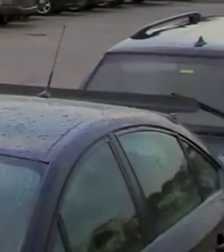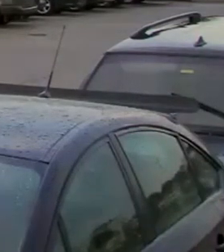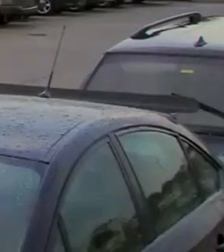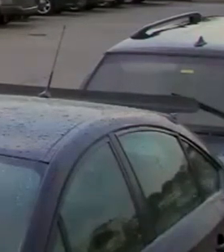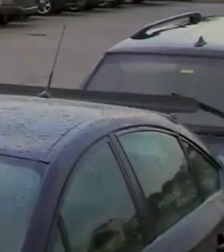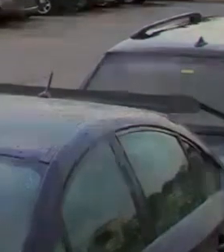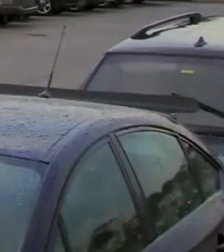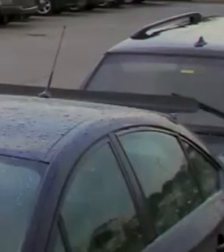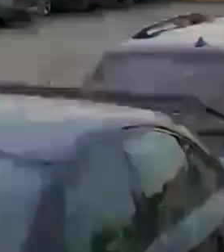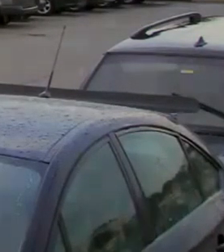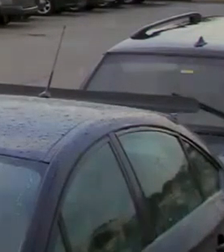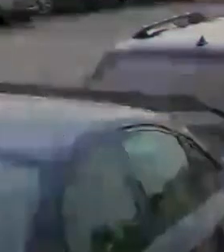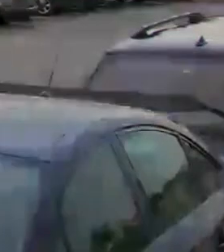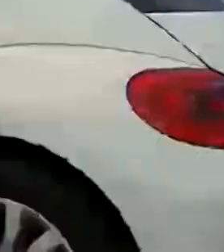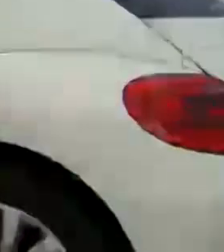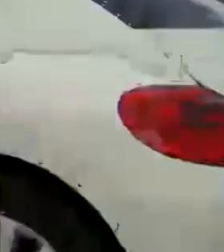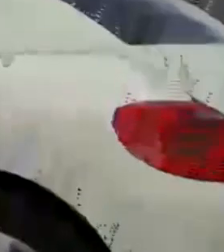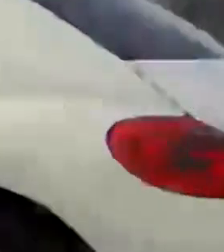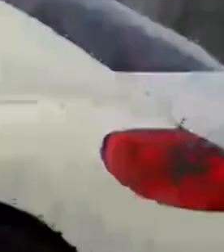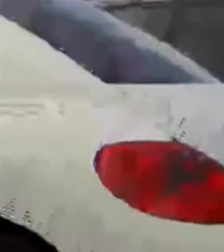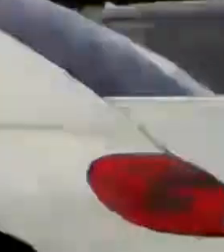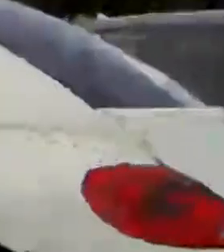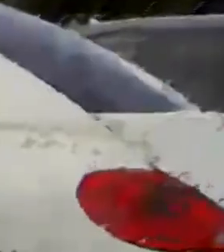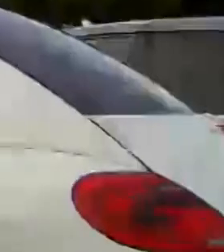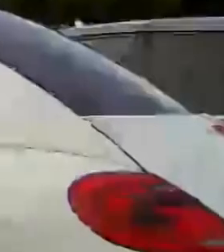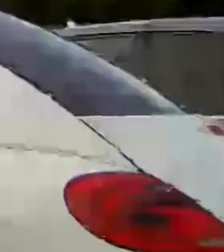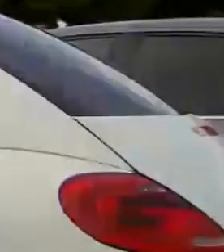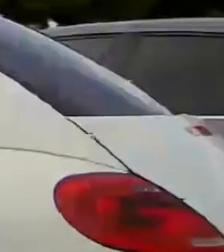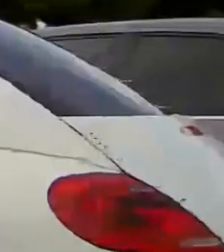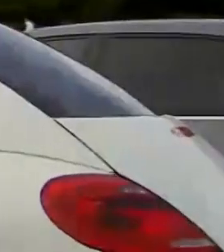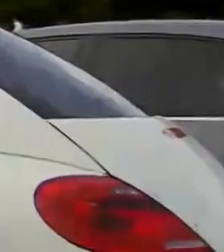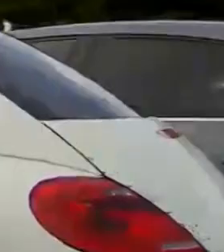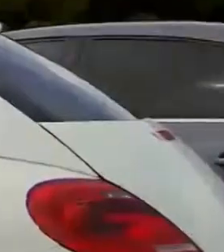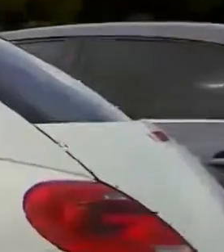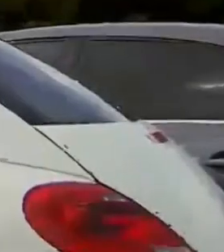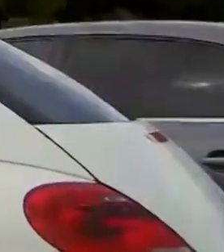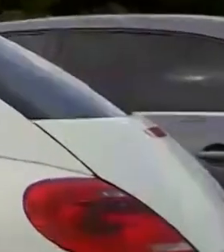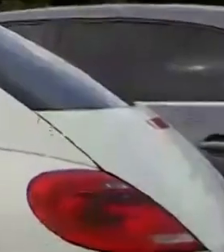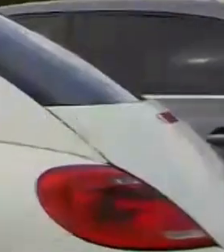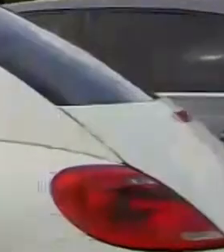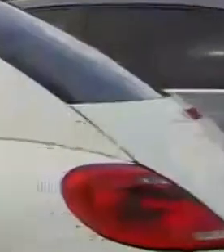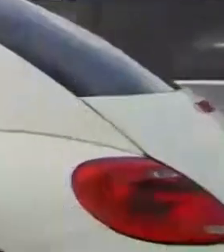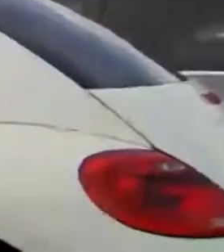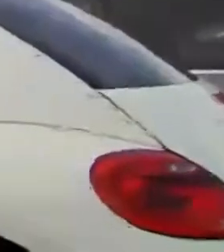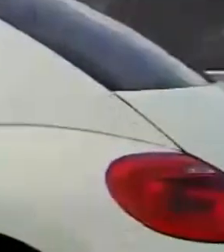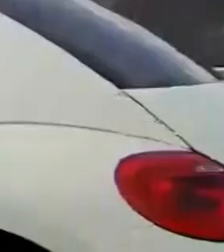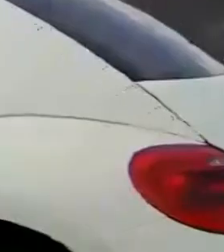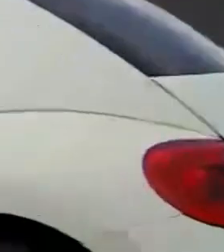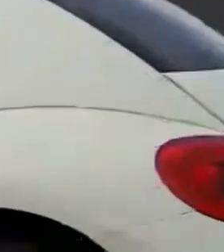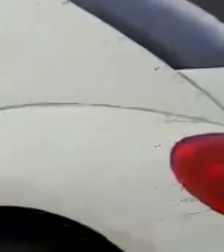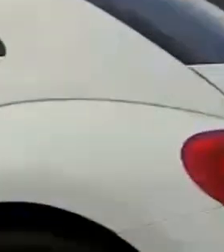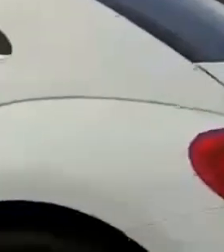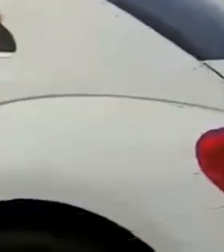Biricik arabadan inmiş, tam yürüyordu ki kapıya sıkışan eteği yırtıldı ve bir tek astarı kaldı üzerinde. Biricik şokta, ağzını kocaman